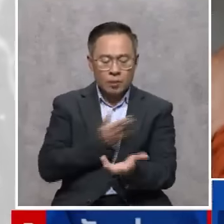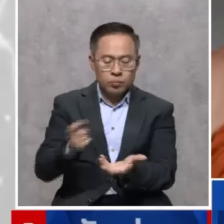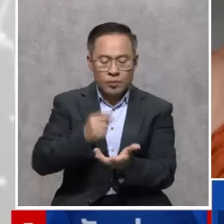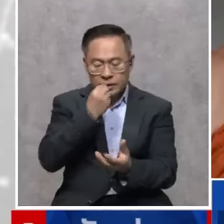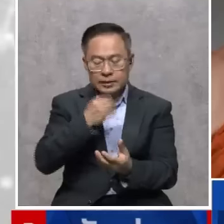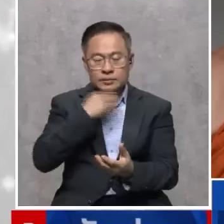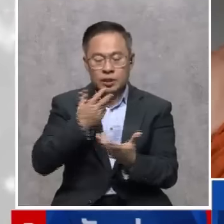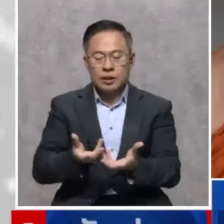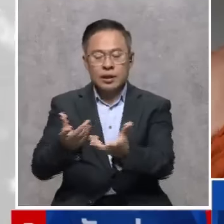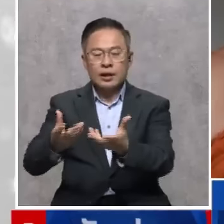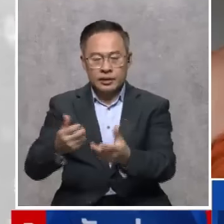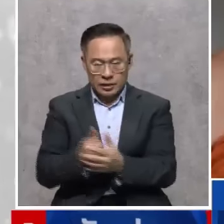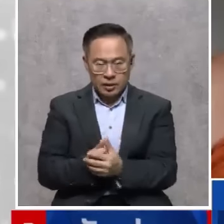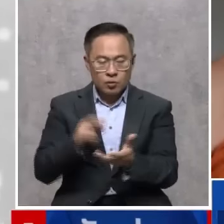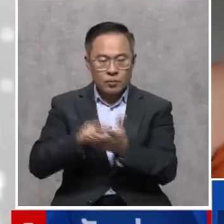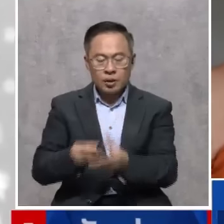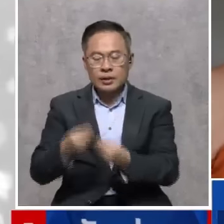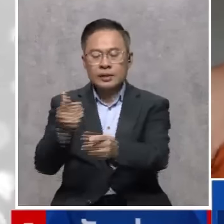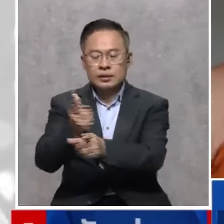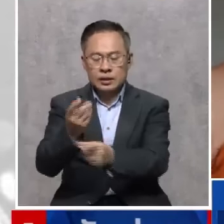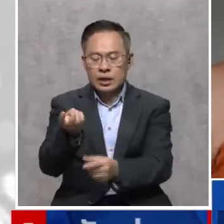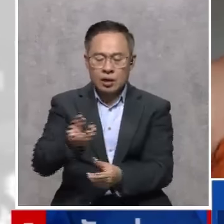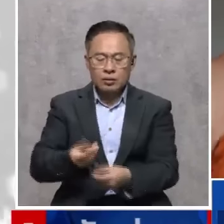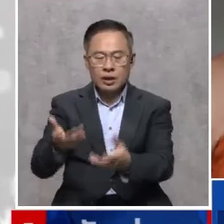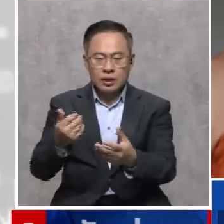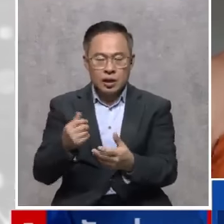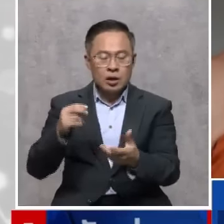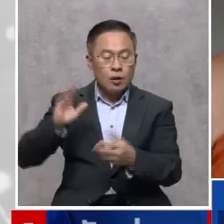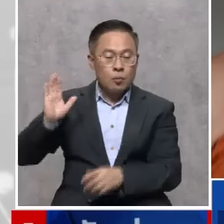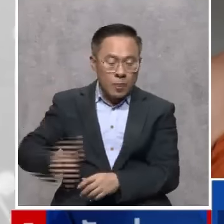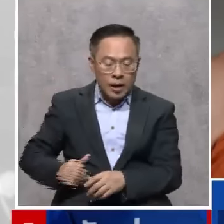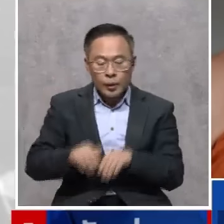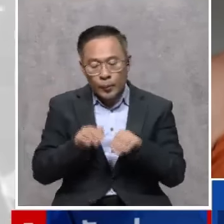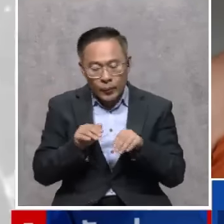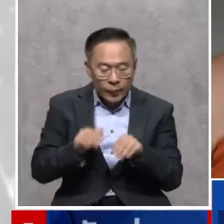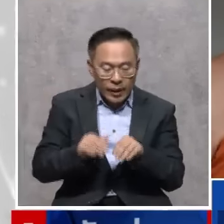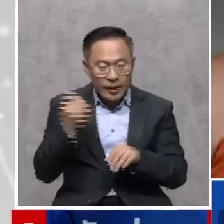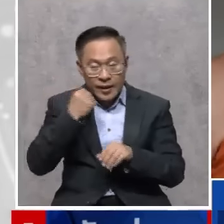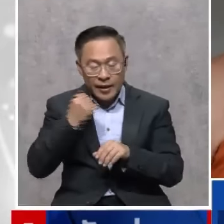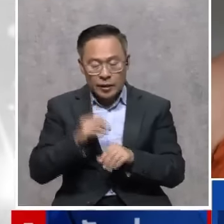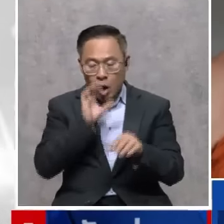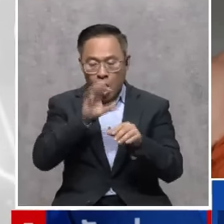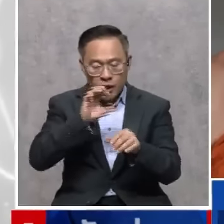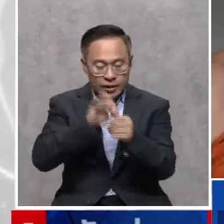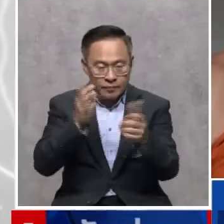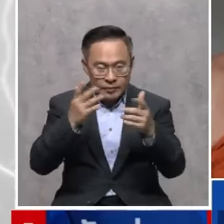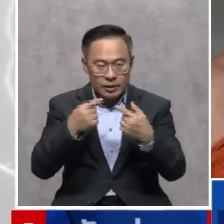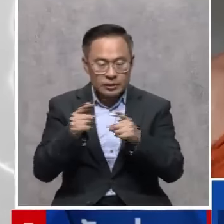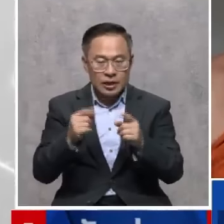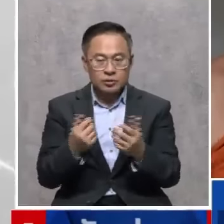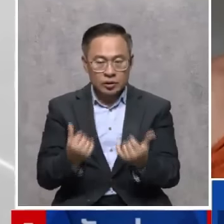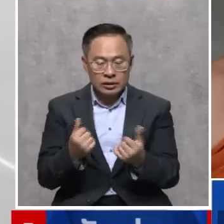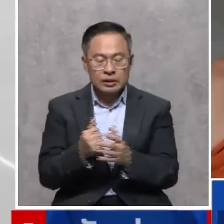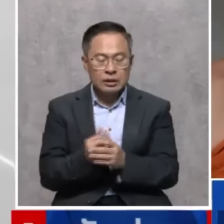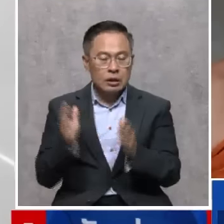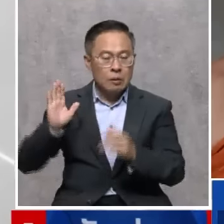ำสุนัขเขาก็ผูกพันนะคะก็เป็นมิตรอันนี้เป็นธรรมชาติของสุนัขตอนนี้สุนัขตัวนั้นอยู่ในสภ